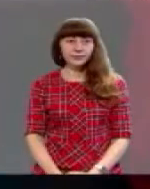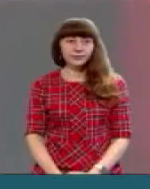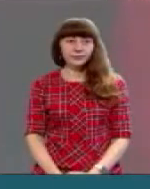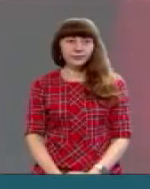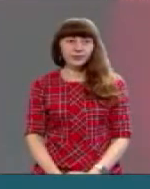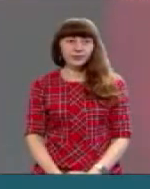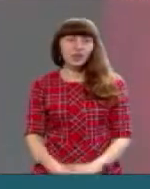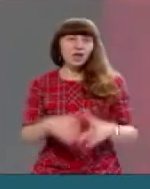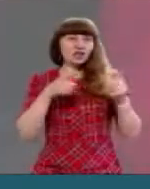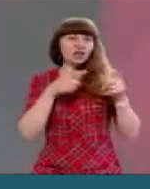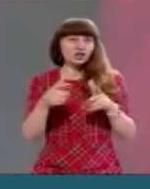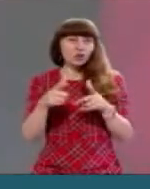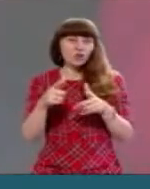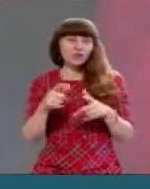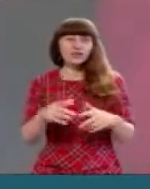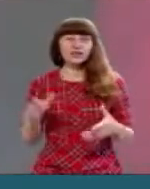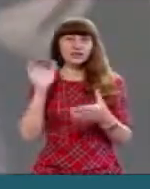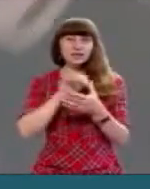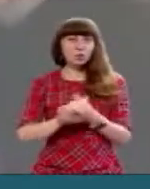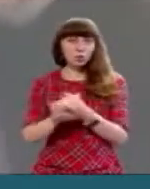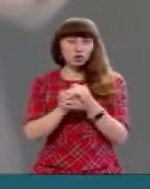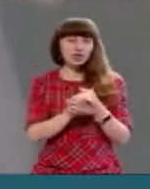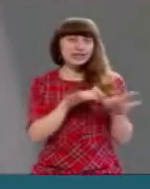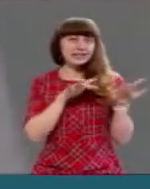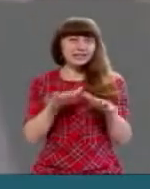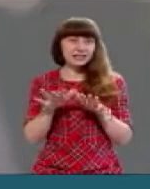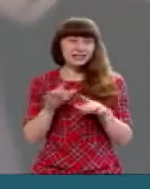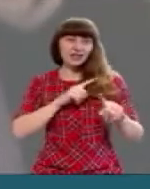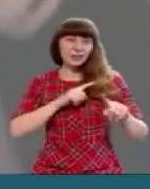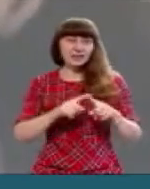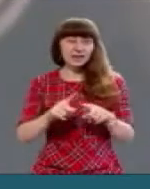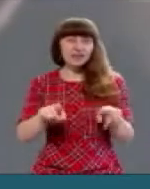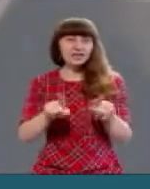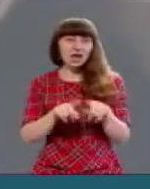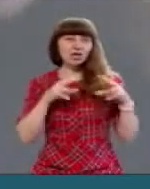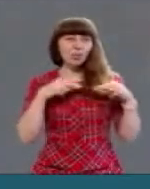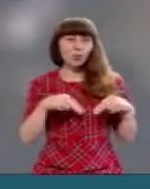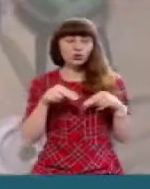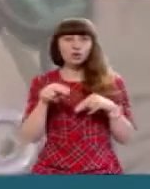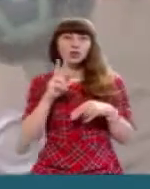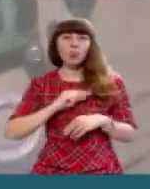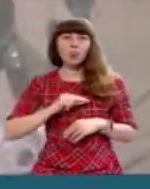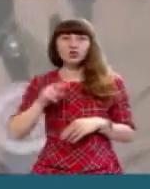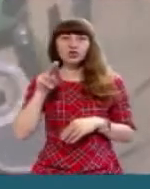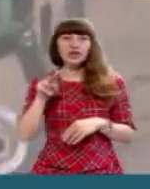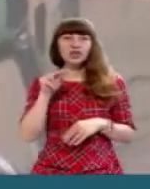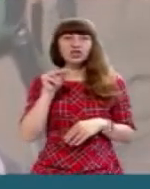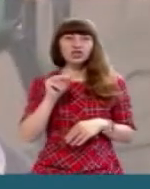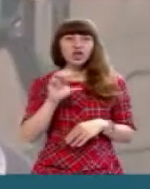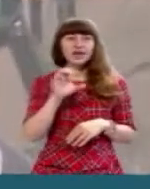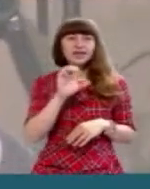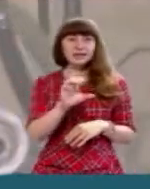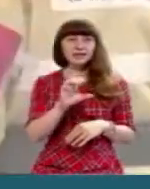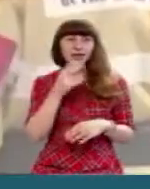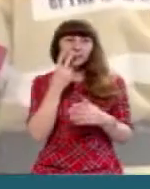боевая готовность слаженных действий и оперативность именно так выглядит работа сотрудников дчс эти качества они смогли продемонстрировать